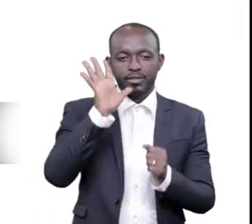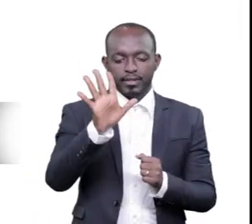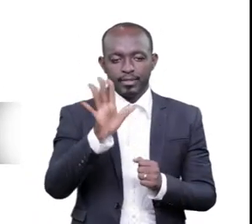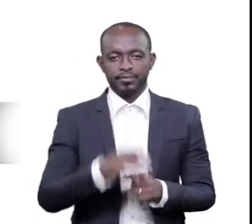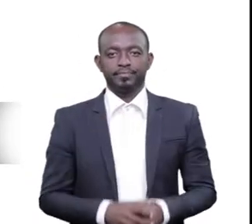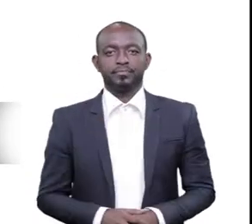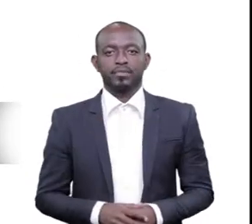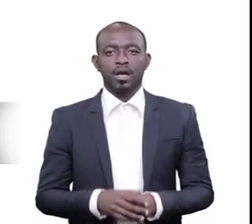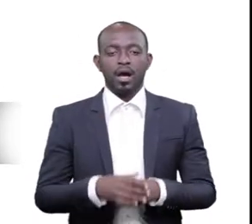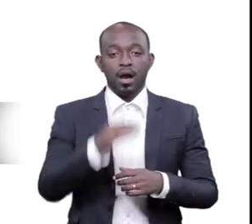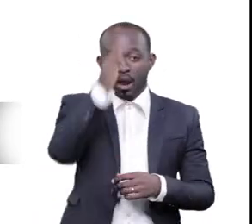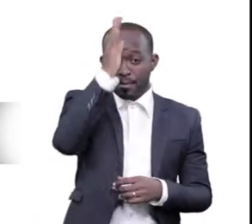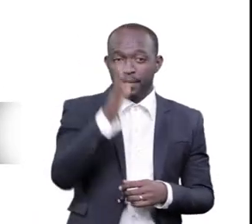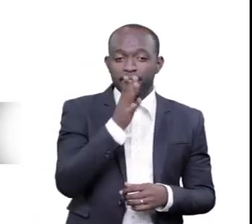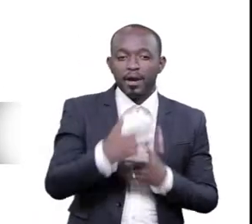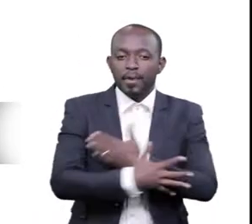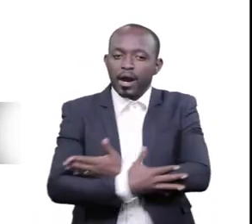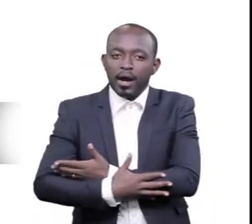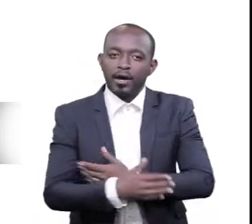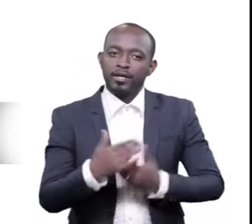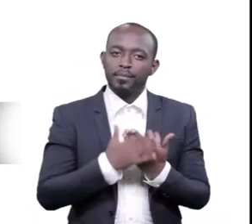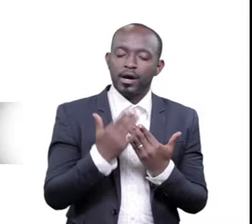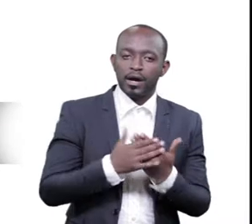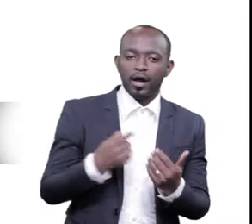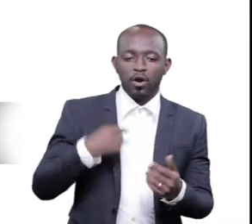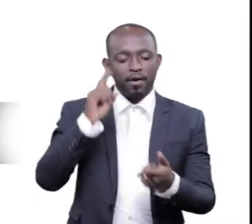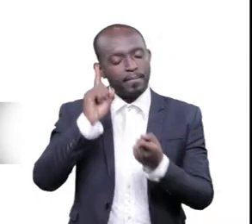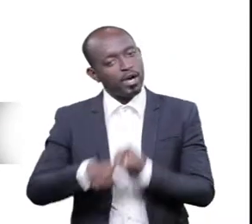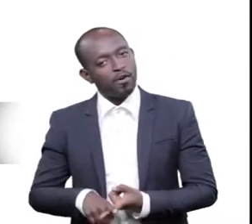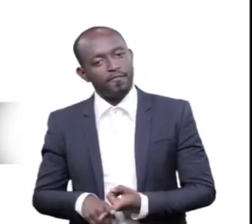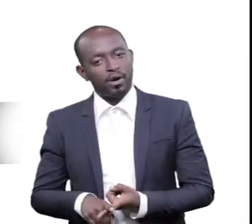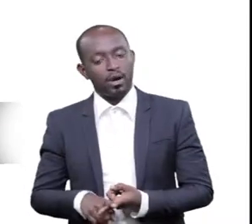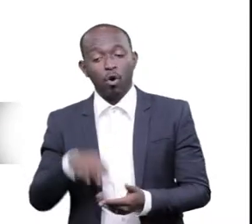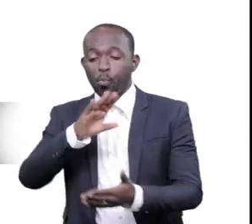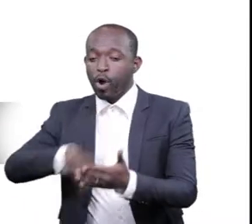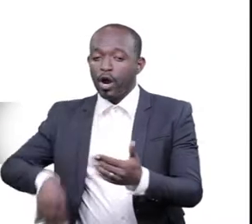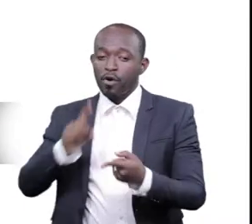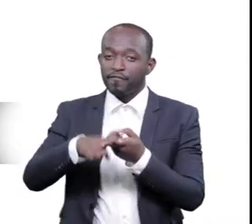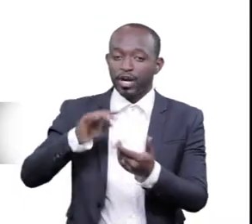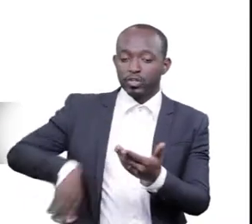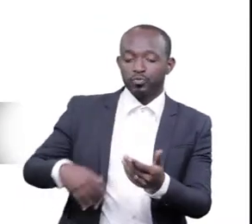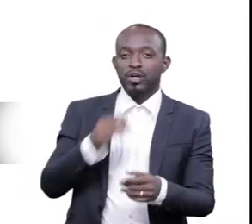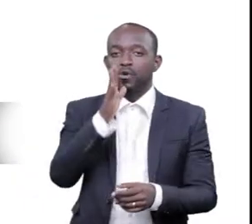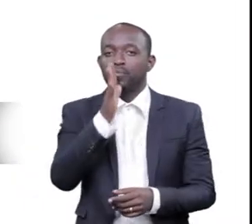ababyeyi banderaga ubwo bamaraga gupfa wa nyuma w'umu mama yapfuye